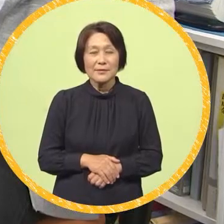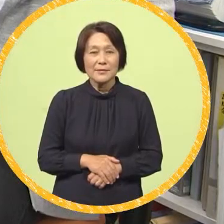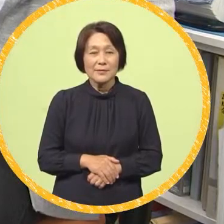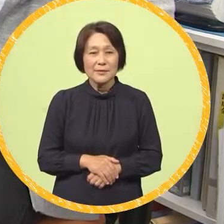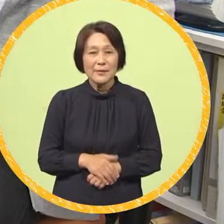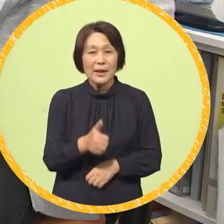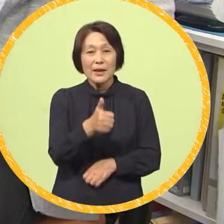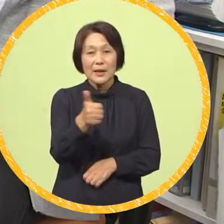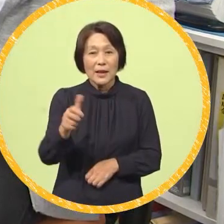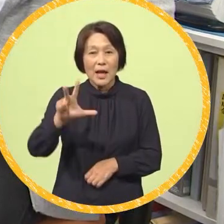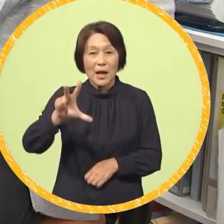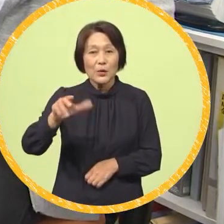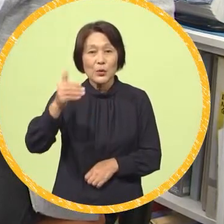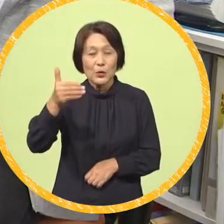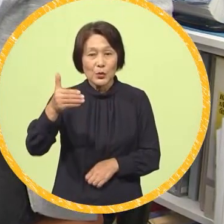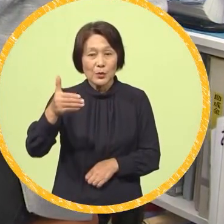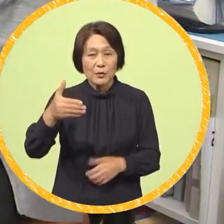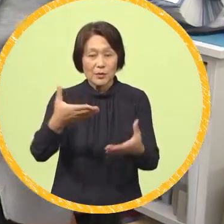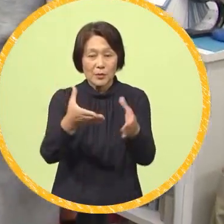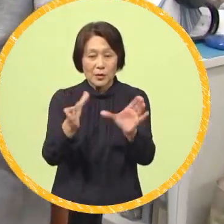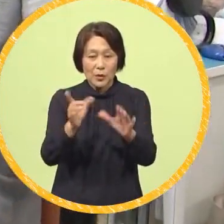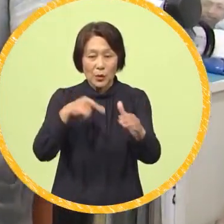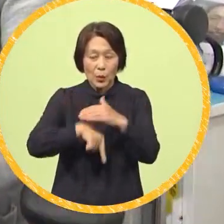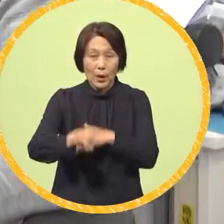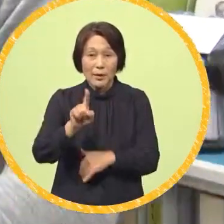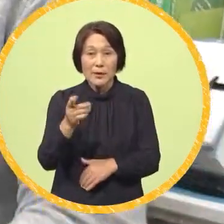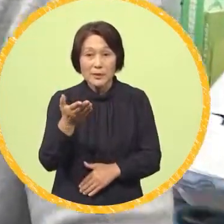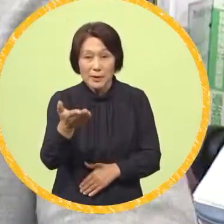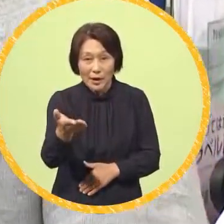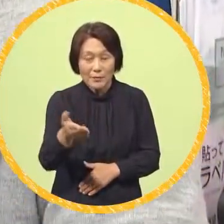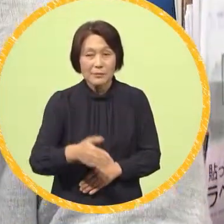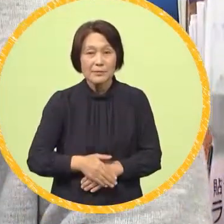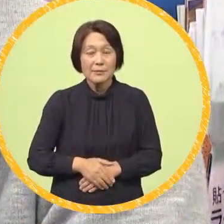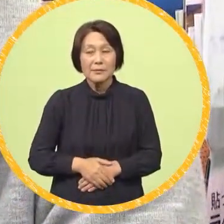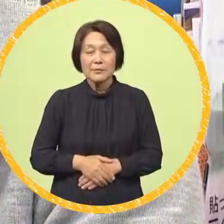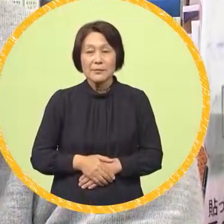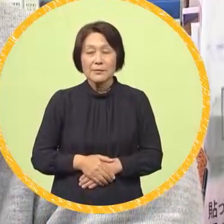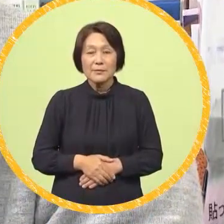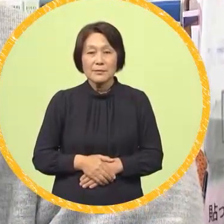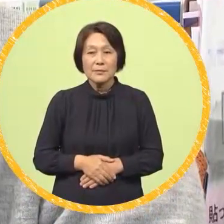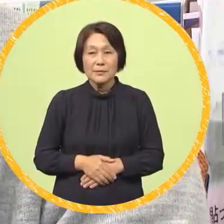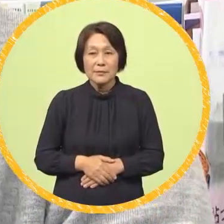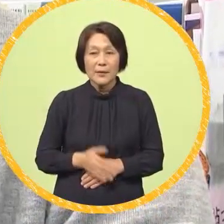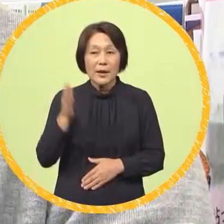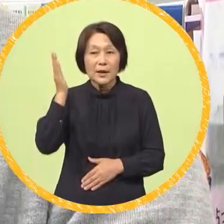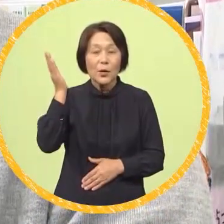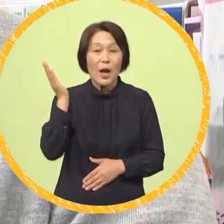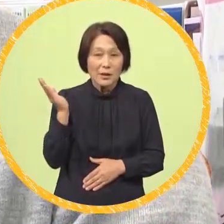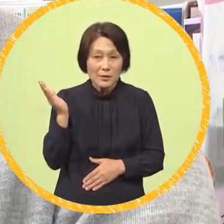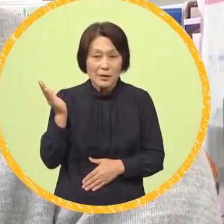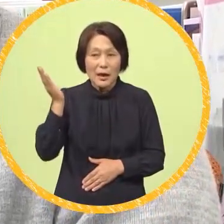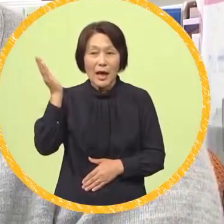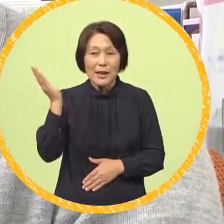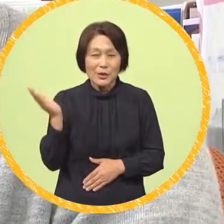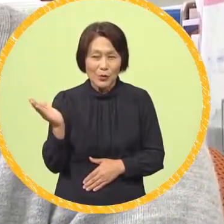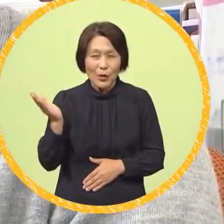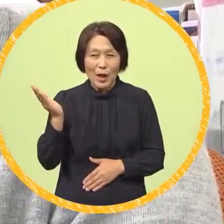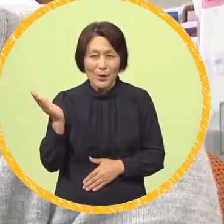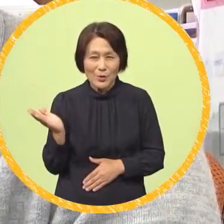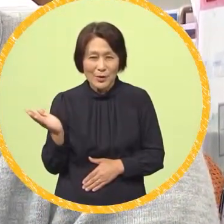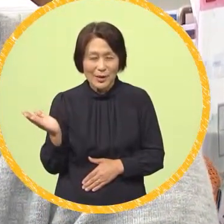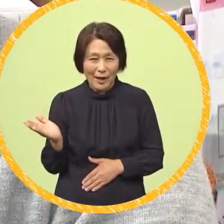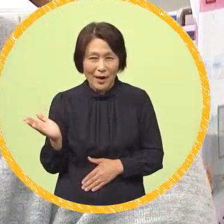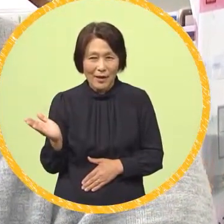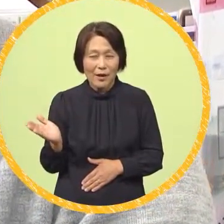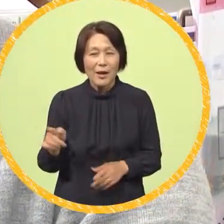い、そのダルクっていうのはどういったところなんでしょうか。 ダルクとは、 まあ、ドラッグアディクションリハビリテ